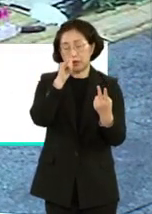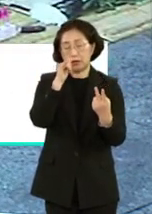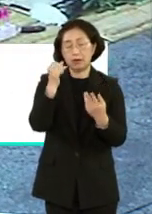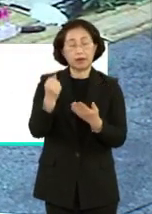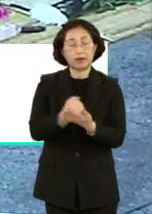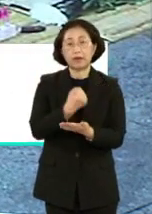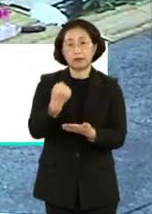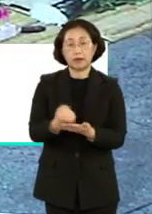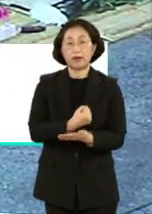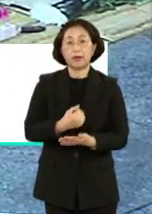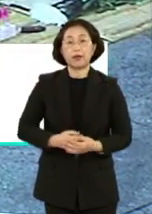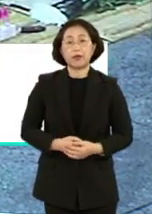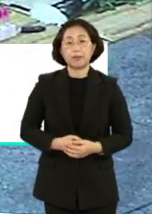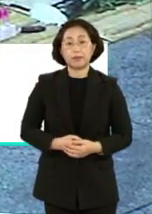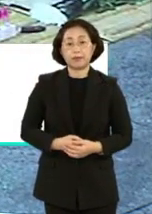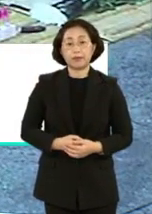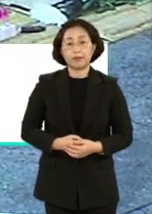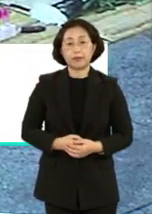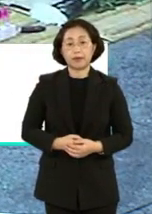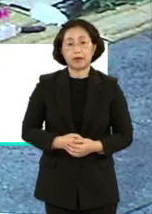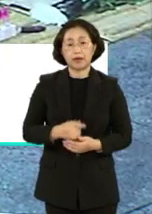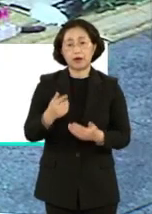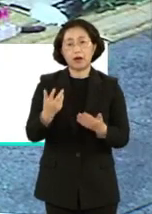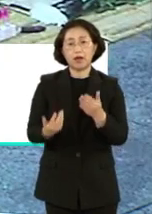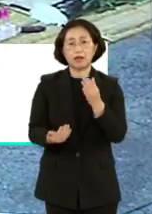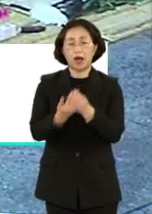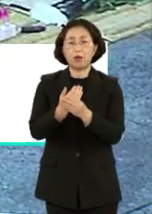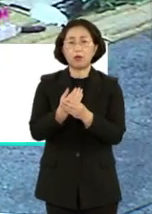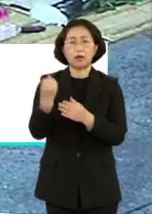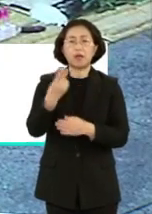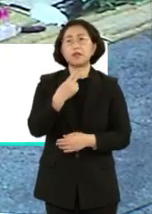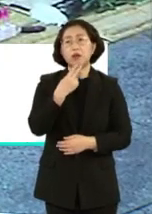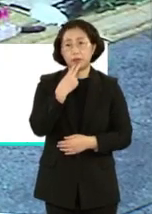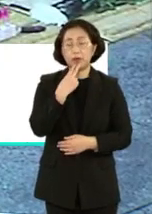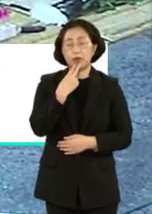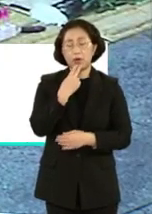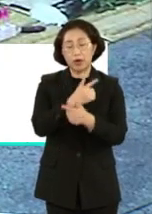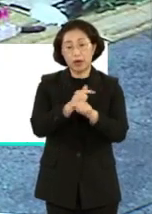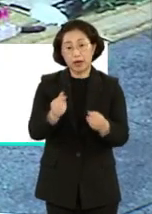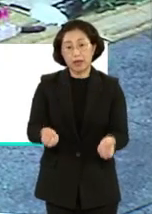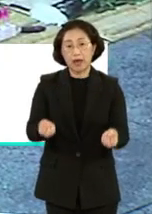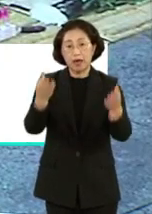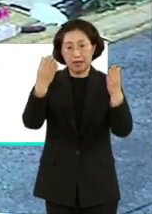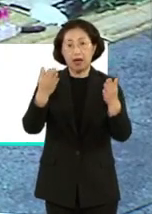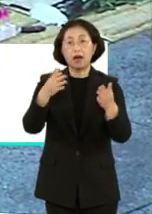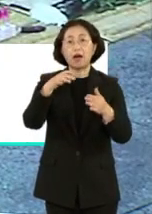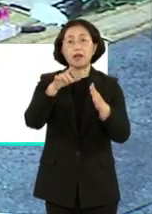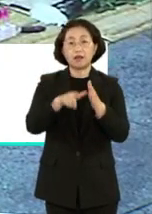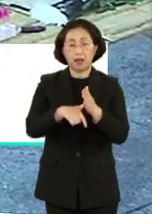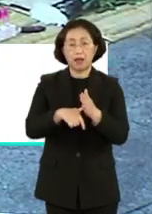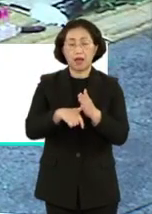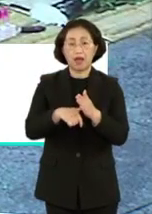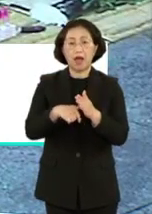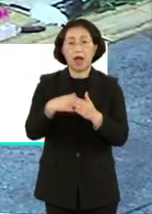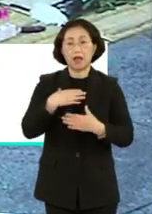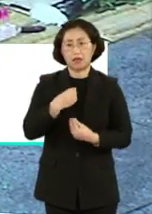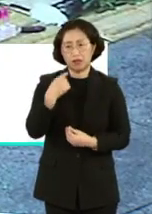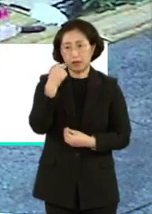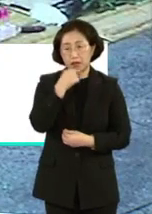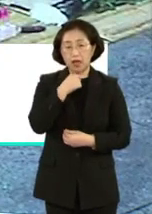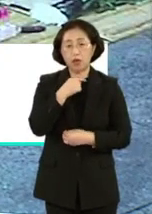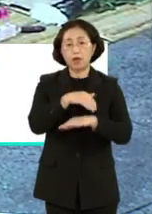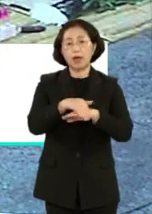안타까움을 더하고 있습니다. 지역에선 이런 참사가 재발되지 않도록 각종 행사에서 안전을 대폭 강화하는 등